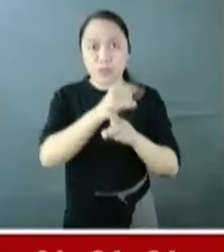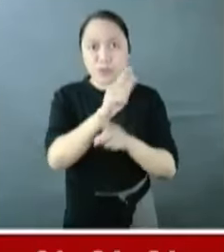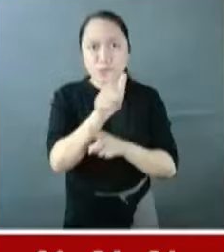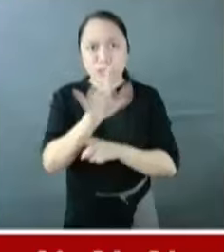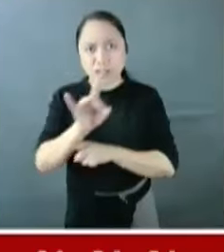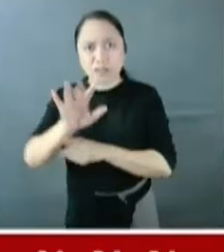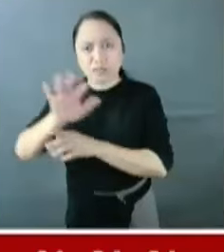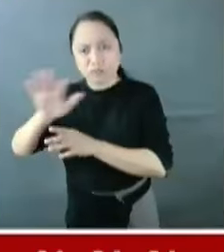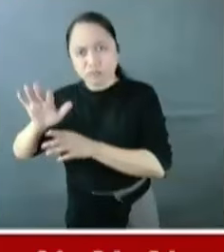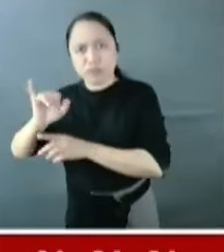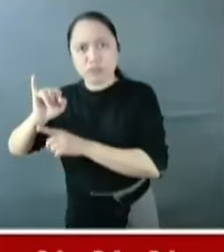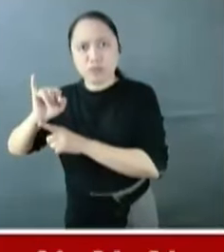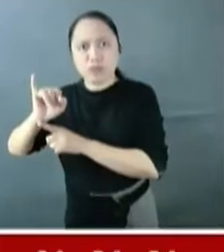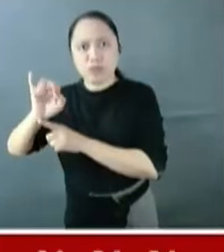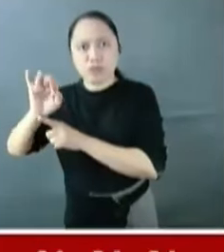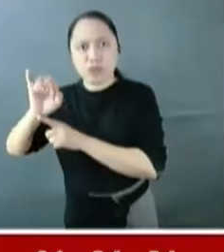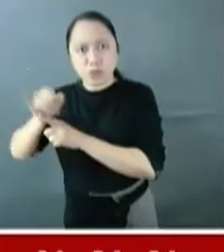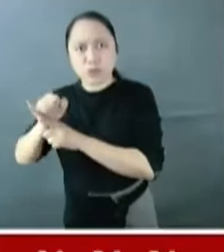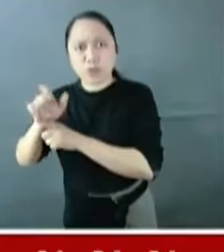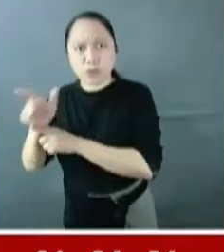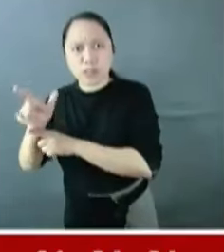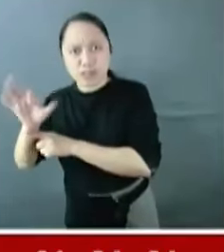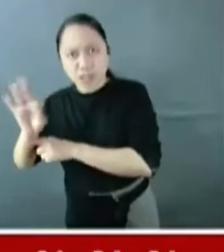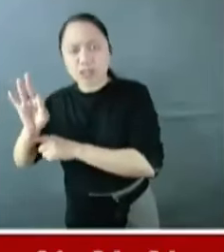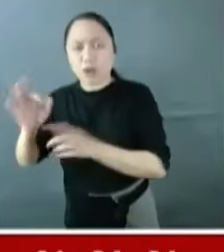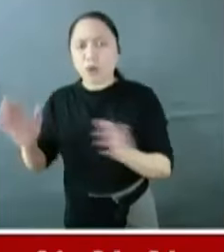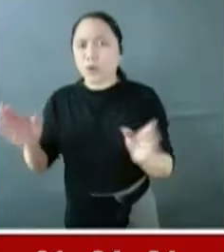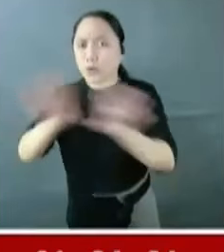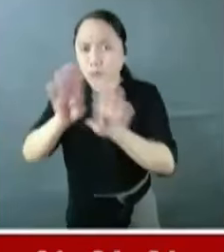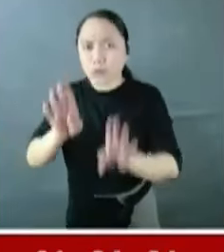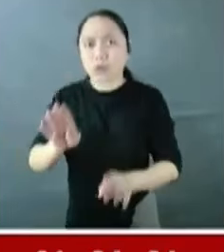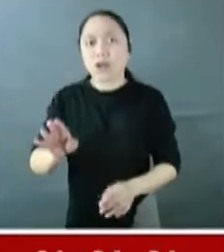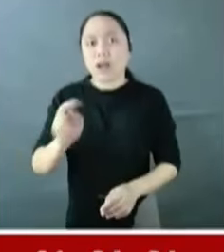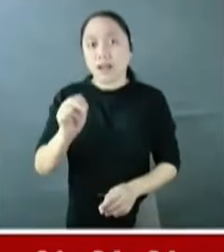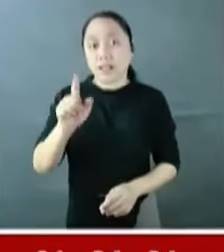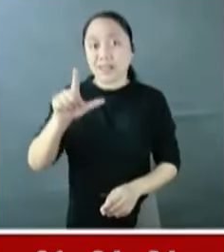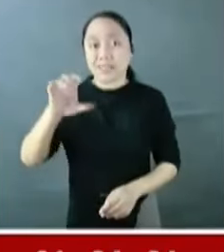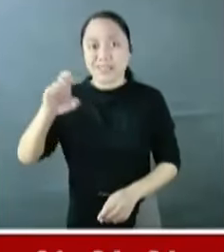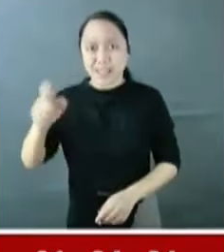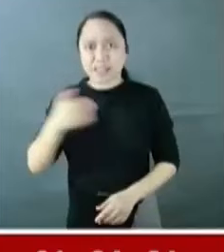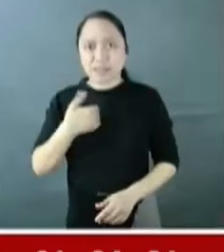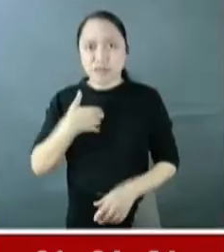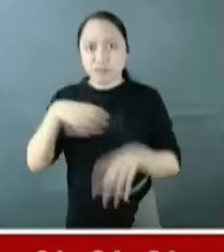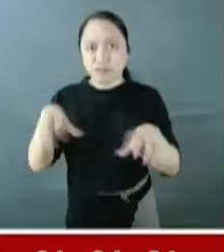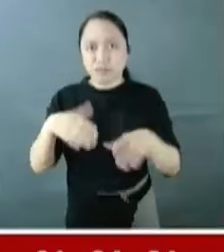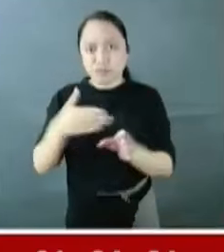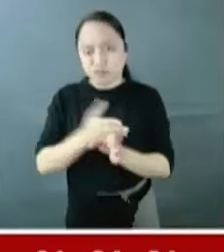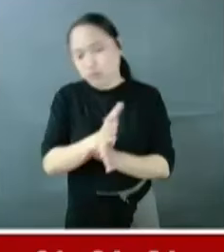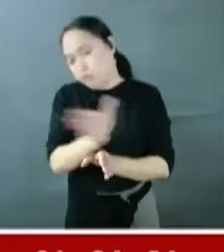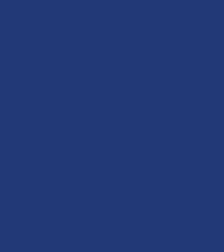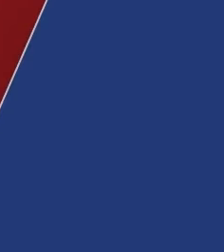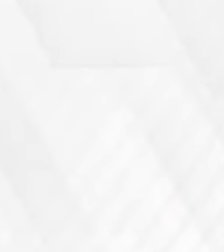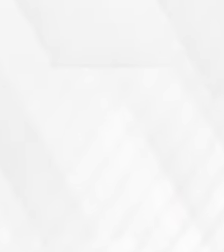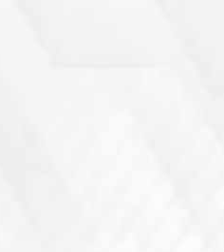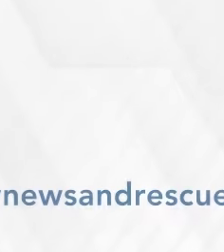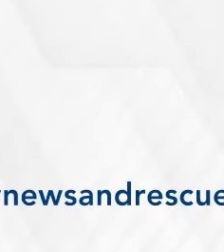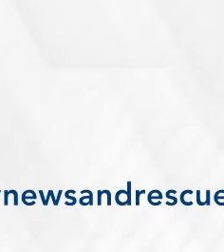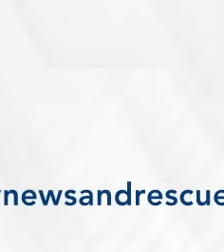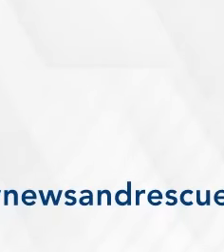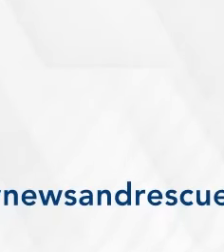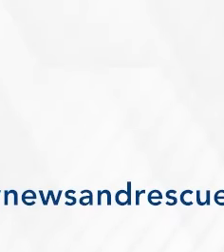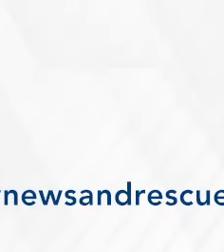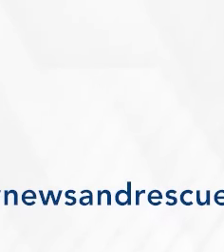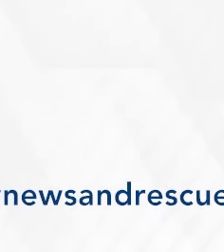NLEX Management, magpapatupad ng counterflow sa kabilang direksyon sa mga nasabing oras.